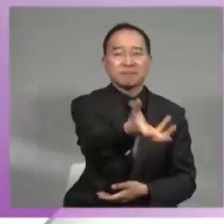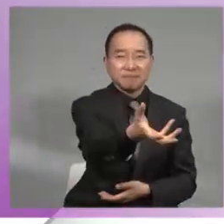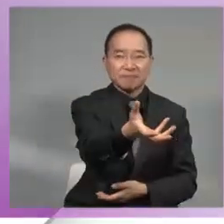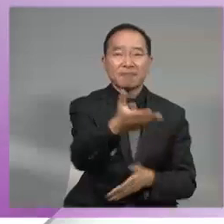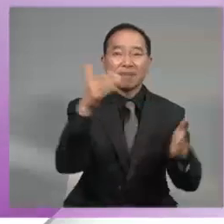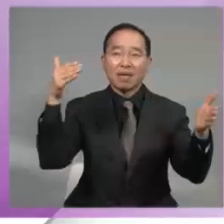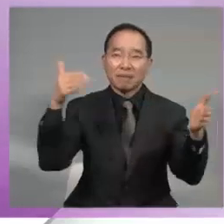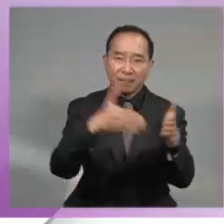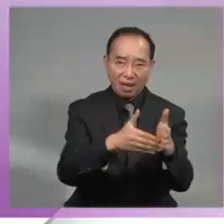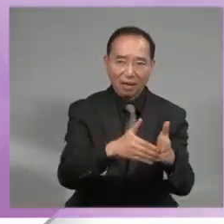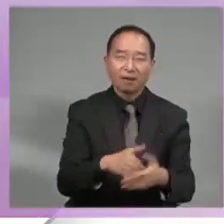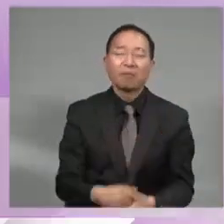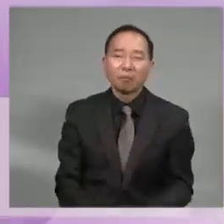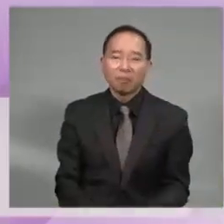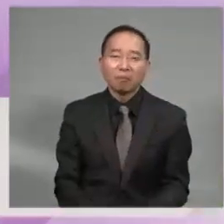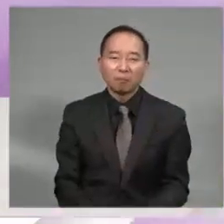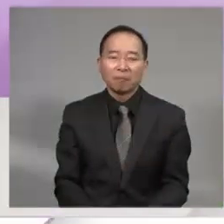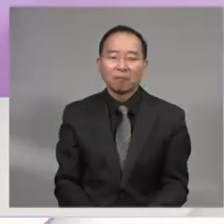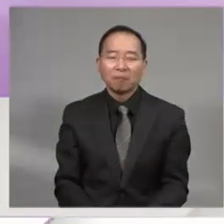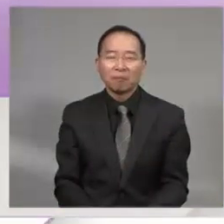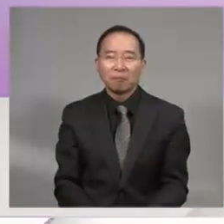선상 도착했습니다. 예.